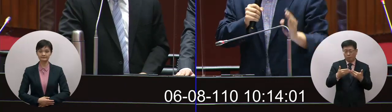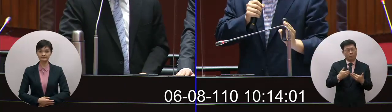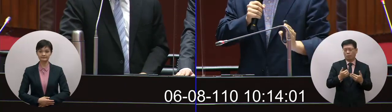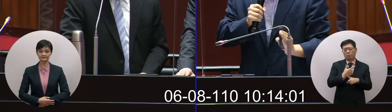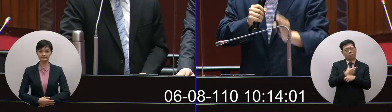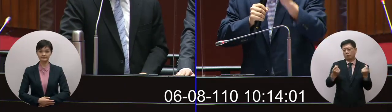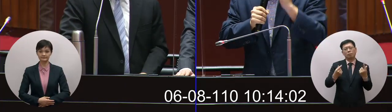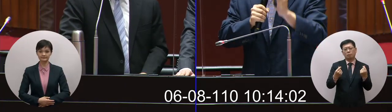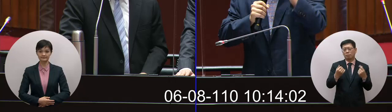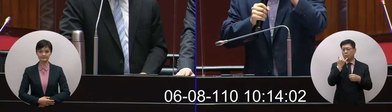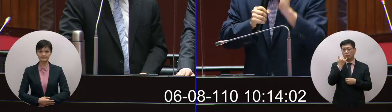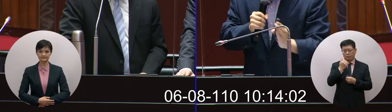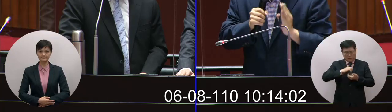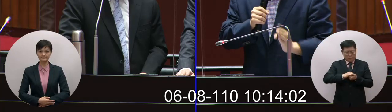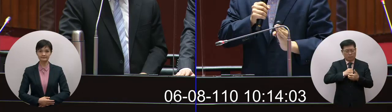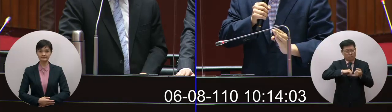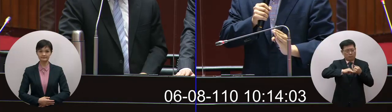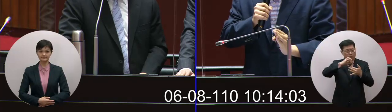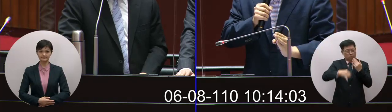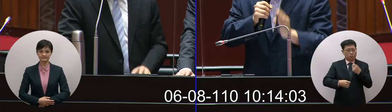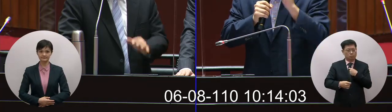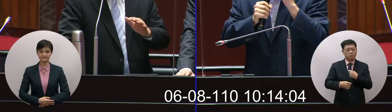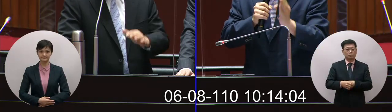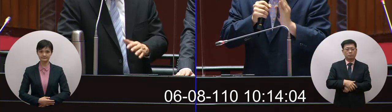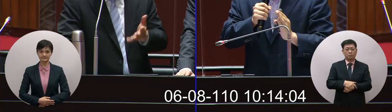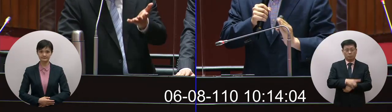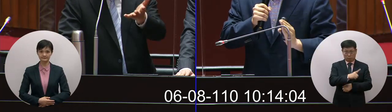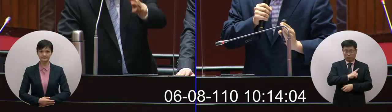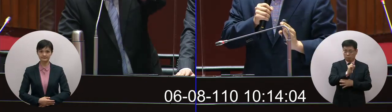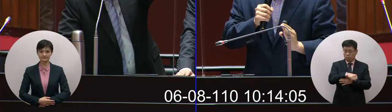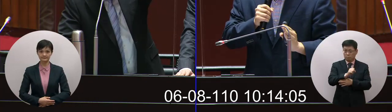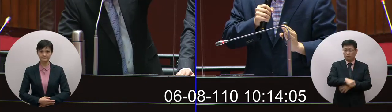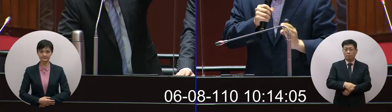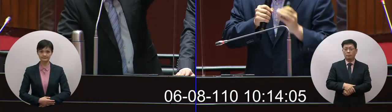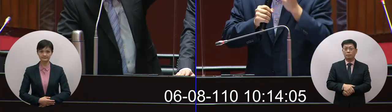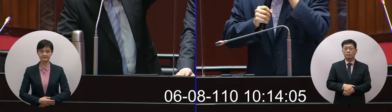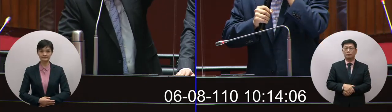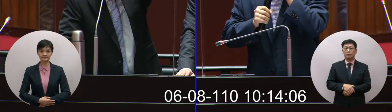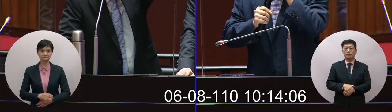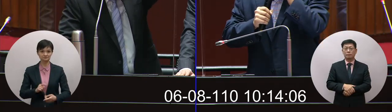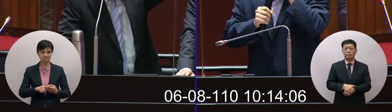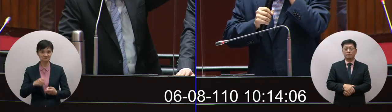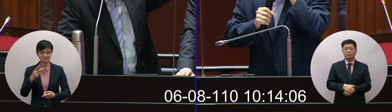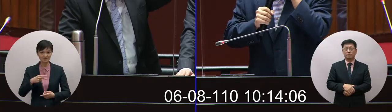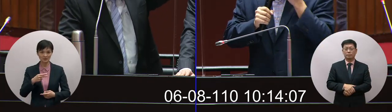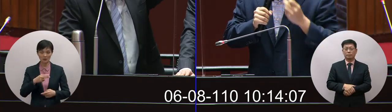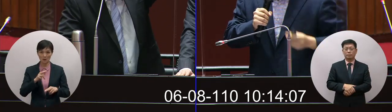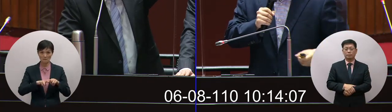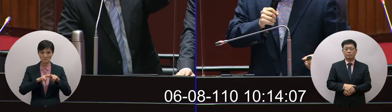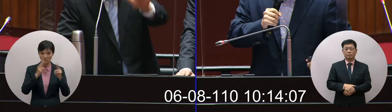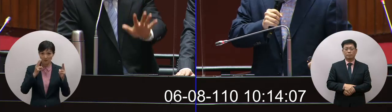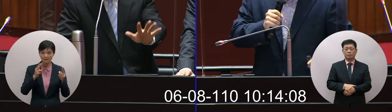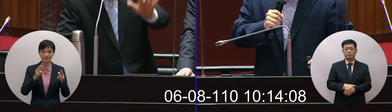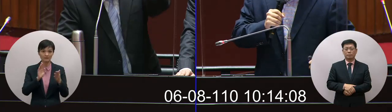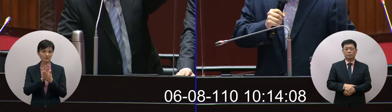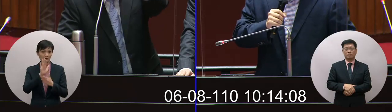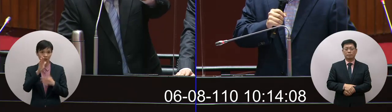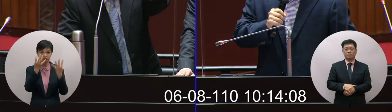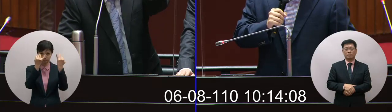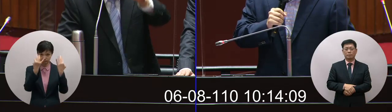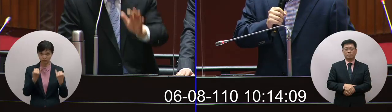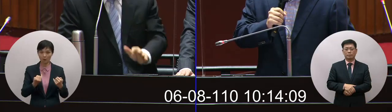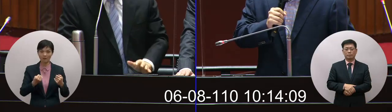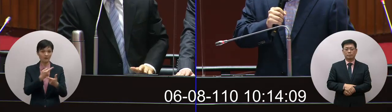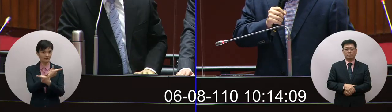不管是安那，拢爱有一个标准出来，好、哦，院长，这你同意嘛？ 而且解盲后相关数据都会公